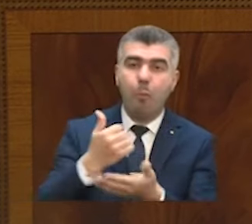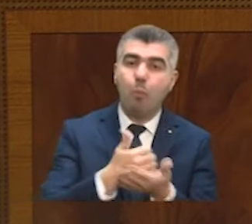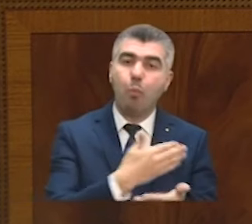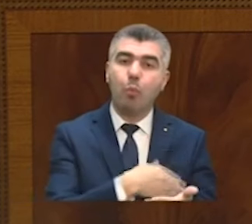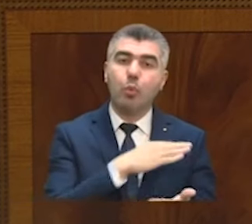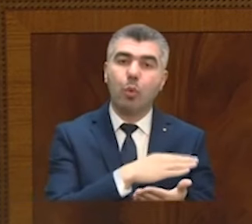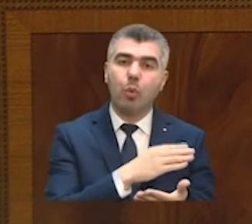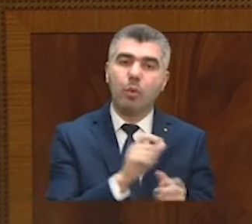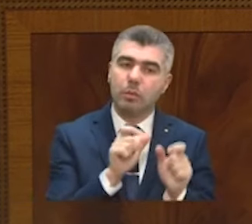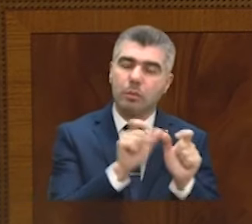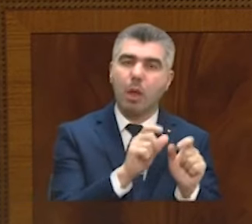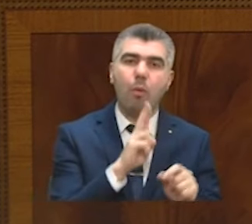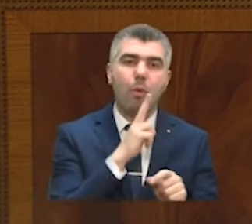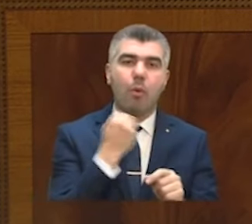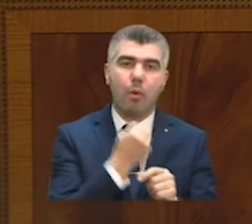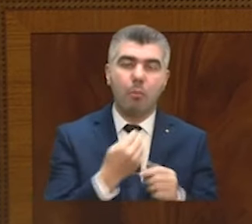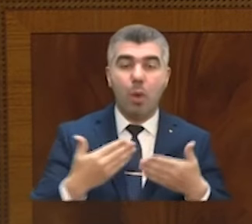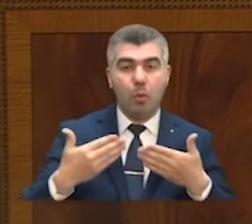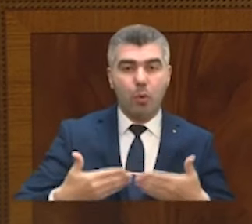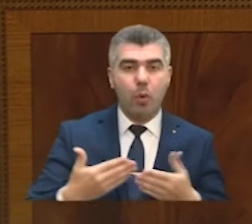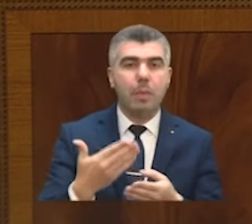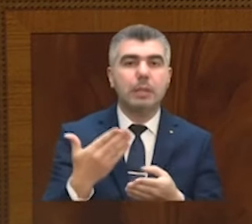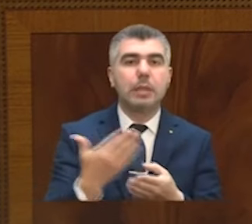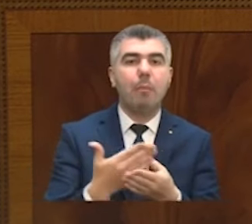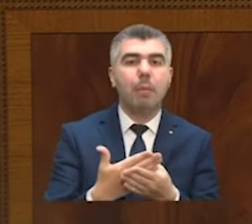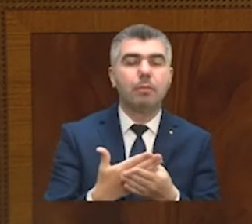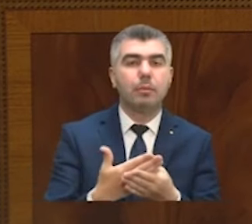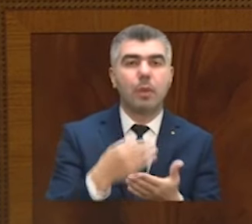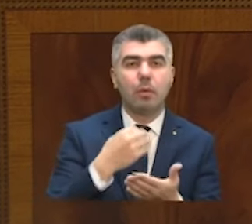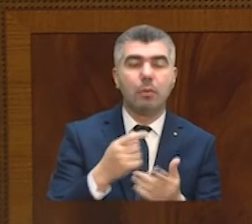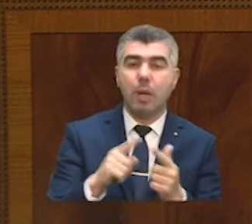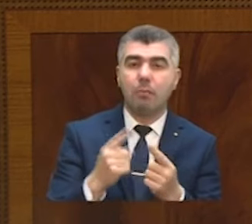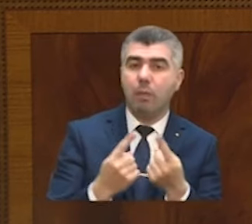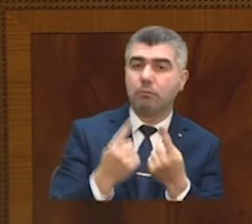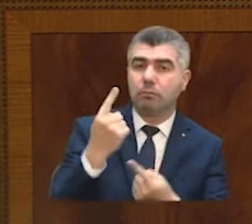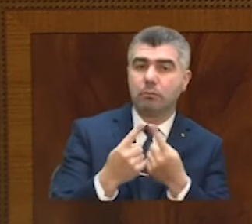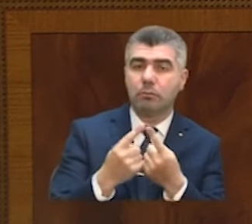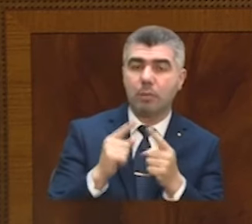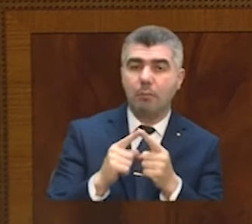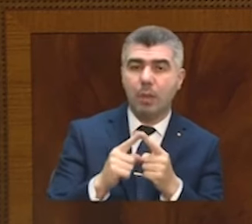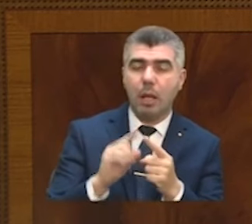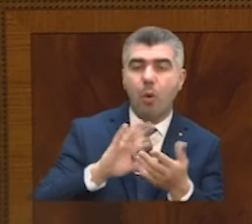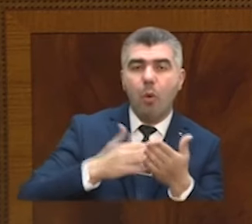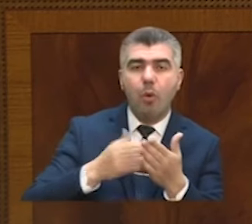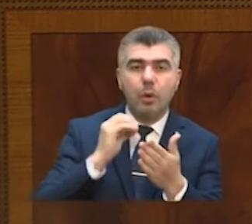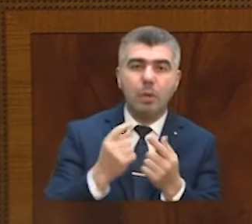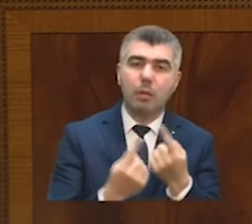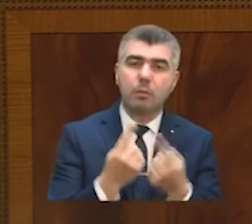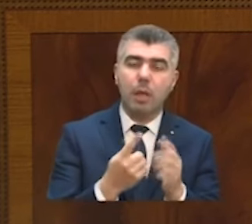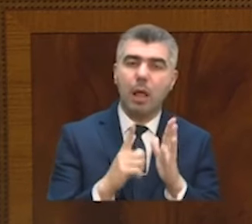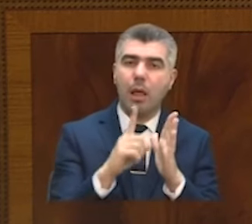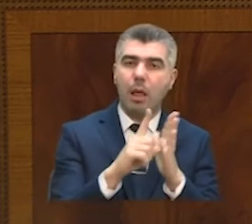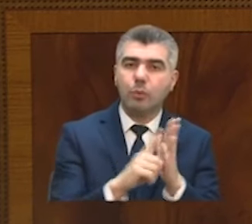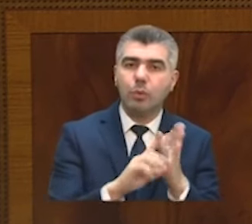والحكومة بأكملها. اليوم أنتم السبب نتيجة خلق انتظارات وهمية انقلبتم عليها بنظام